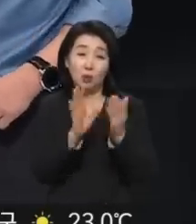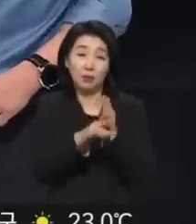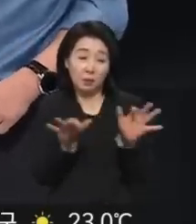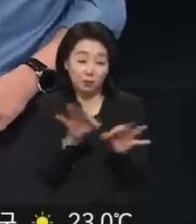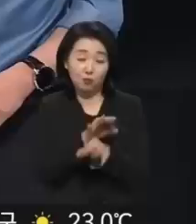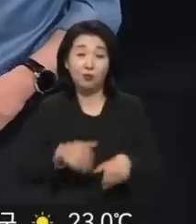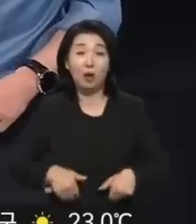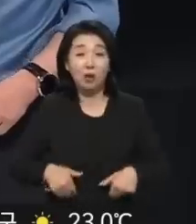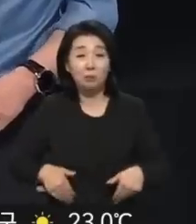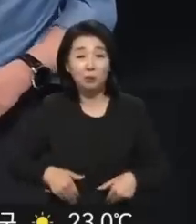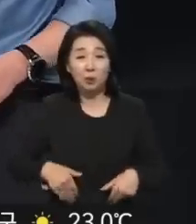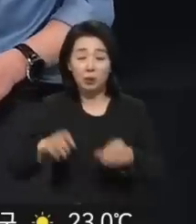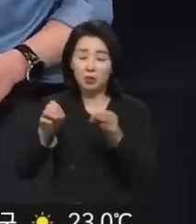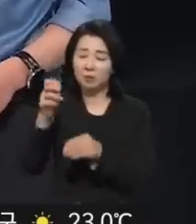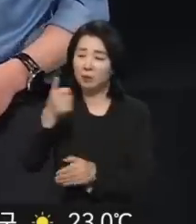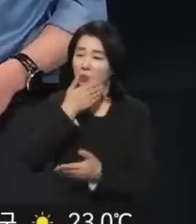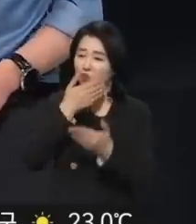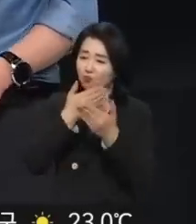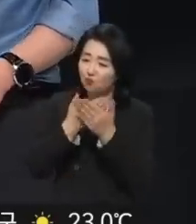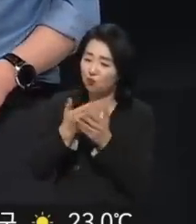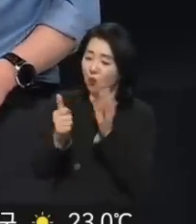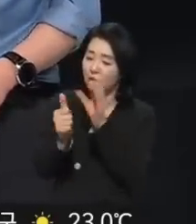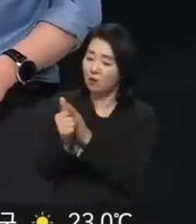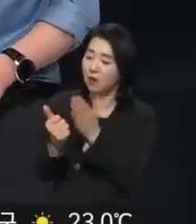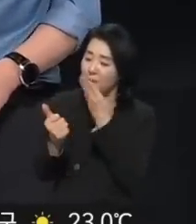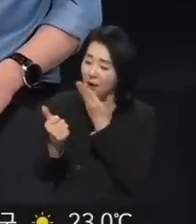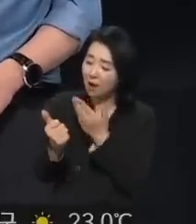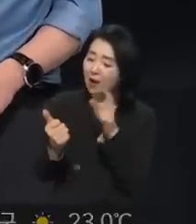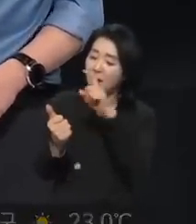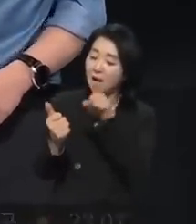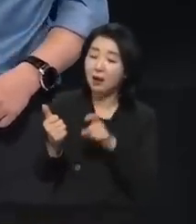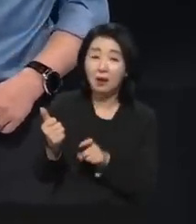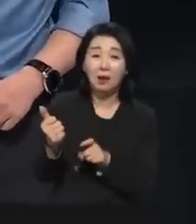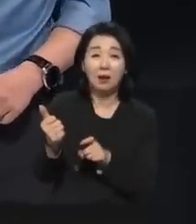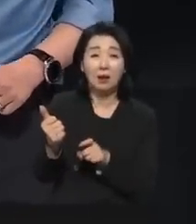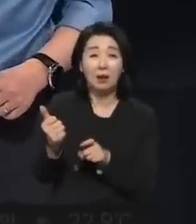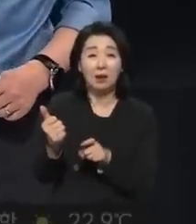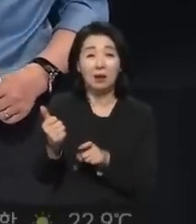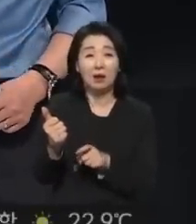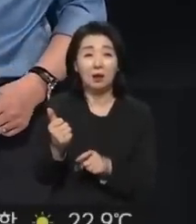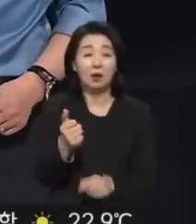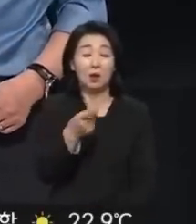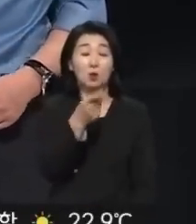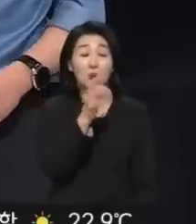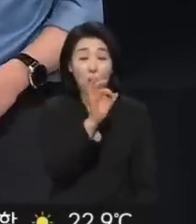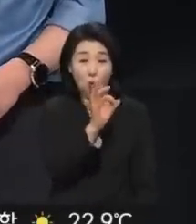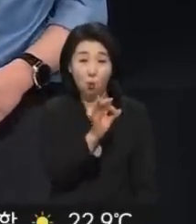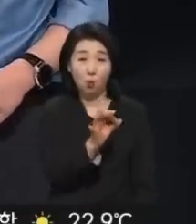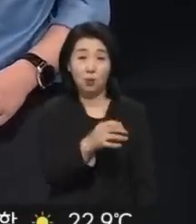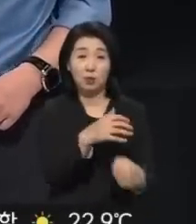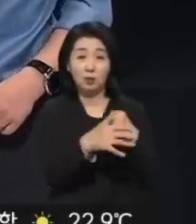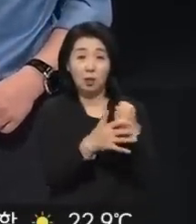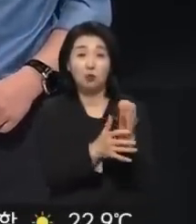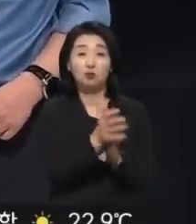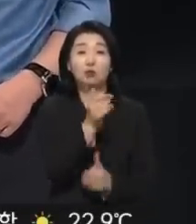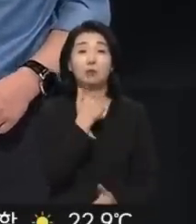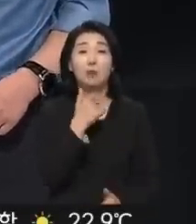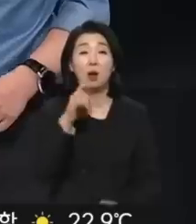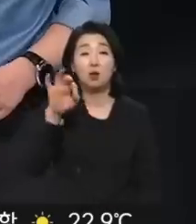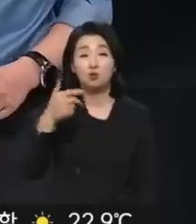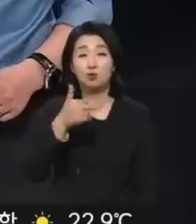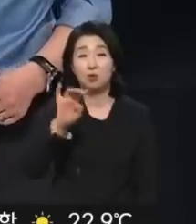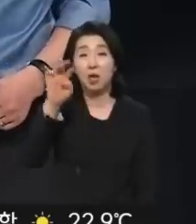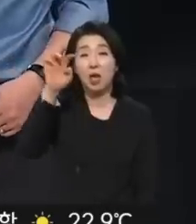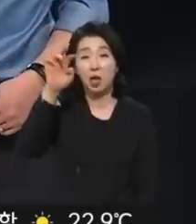대표가 키를 쥘 수 있겠냐는 겁니다. 홍 시장은 대구 출신인 윤재욱 의원이 원내대표로 선출된